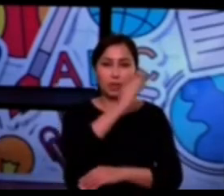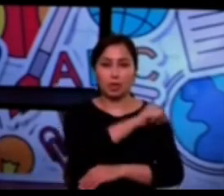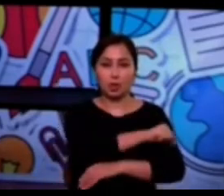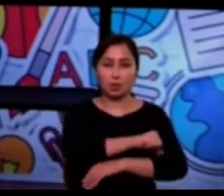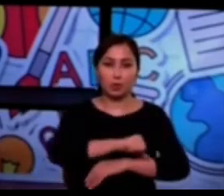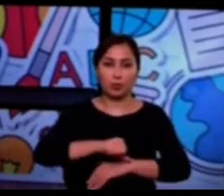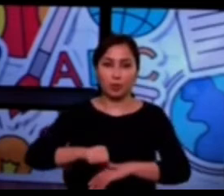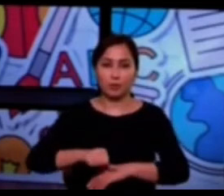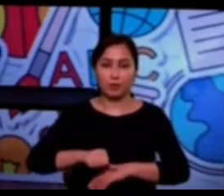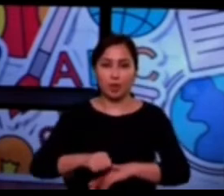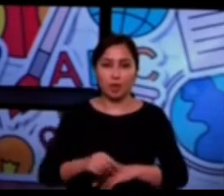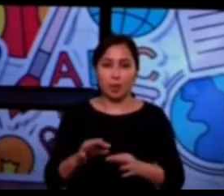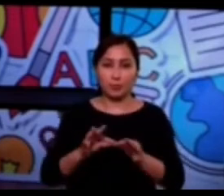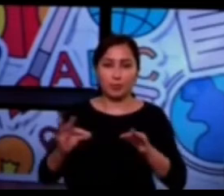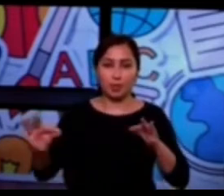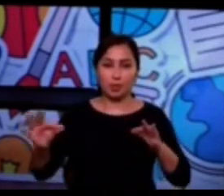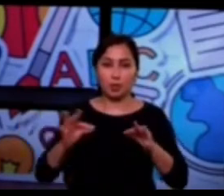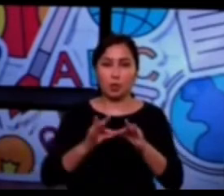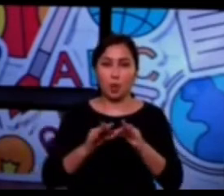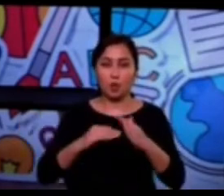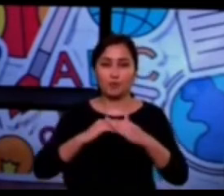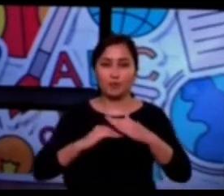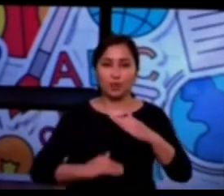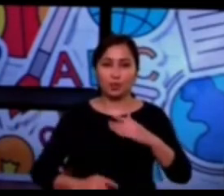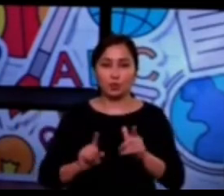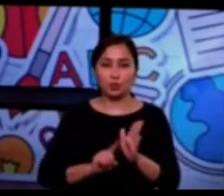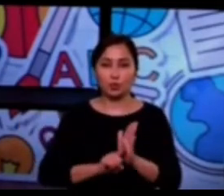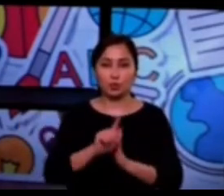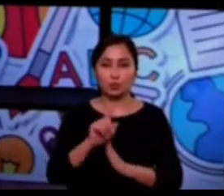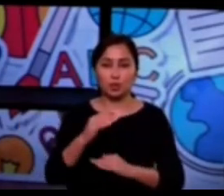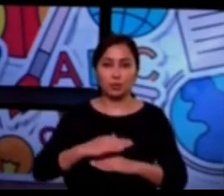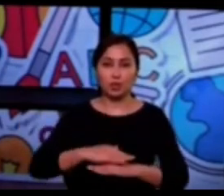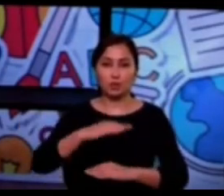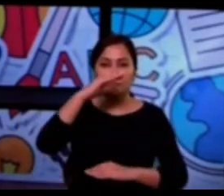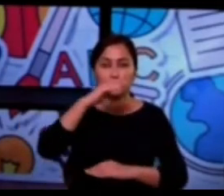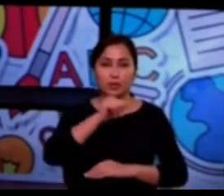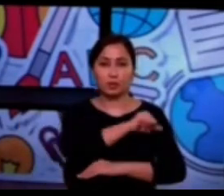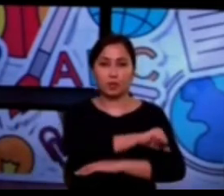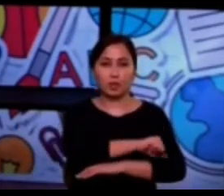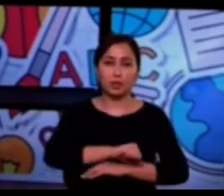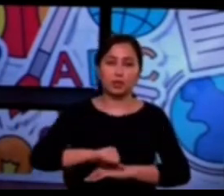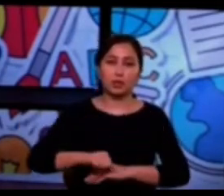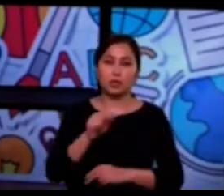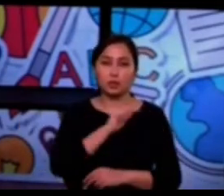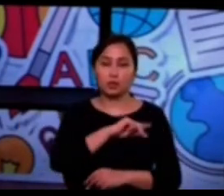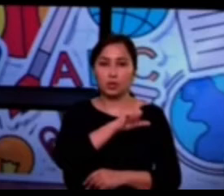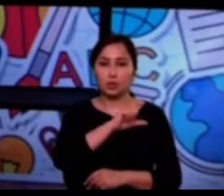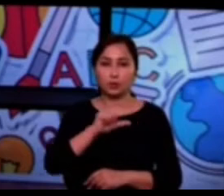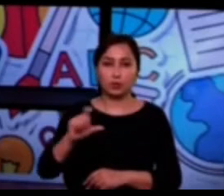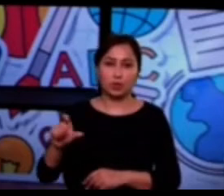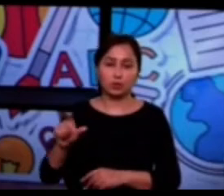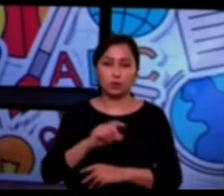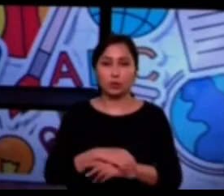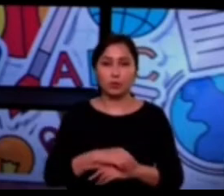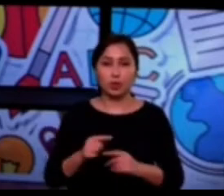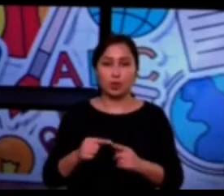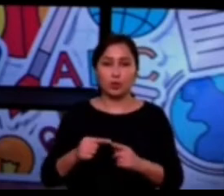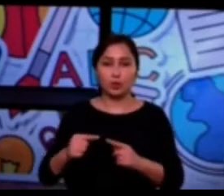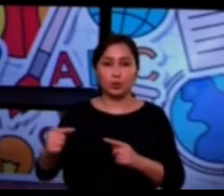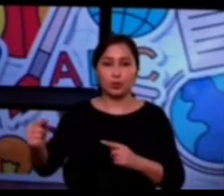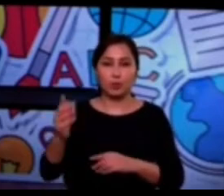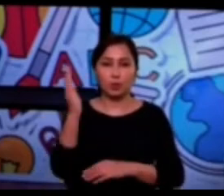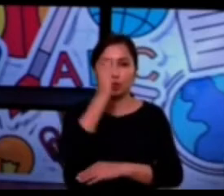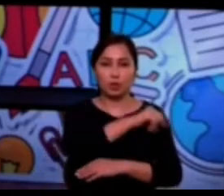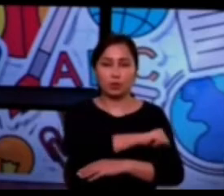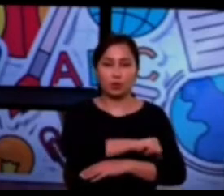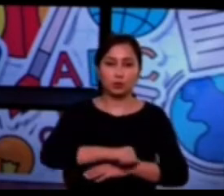прямая линия с петлей внизу, начинаем писать от верхней линеечки рабочей строки, ведем прямую